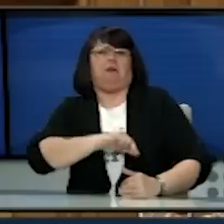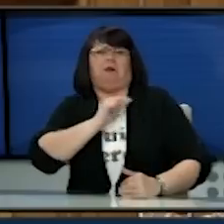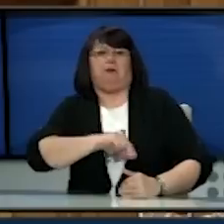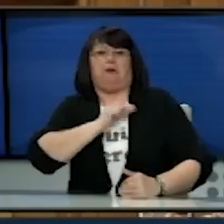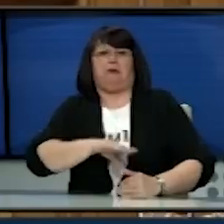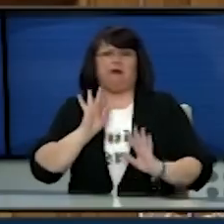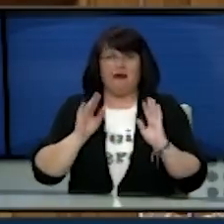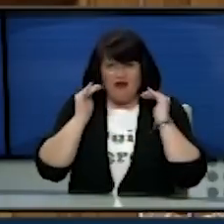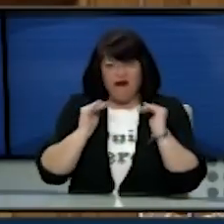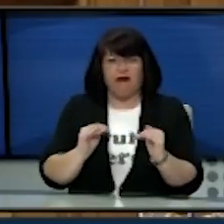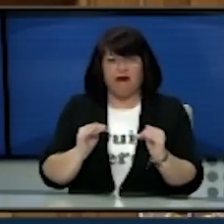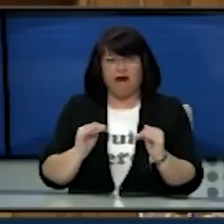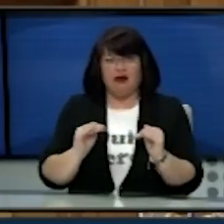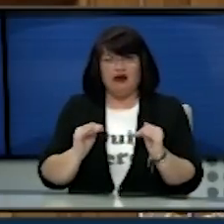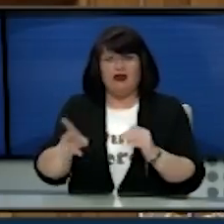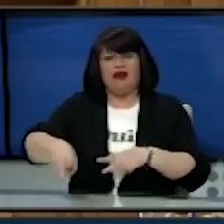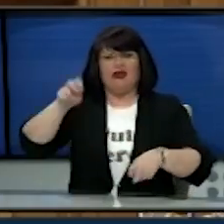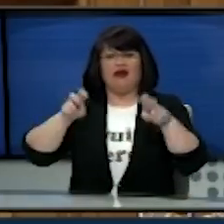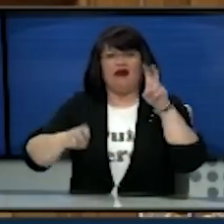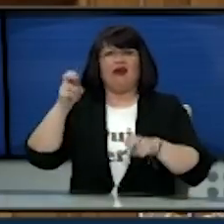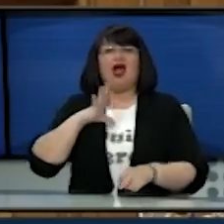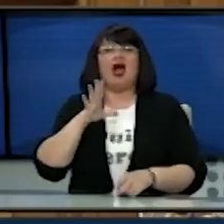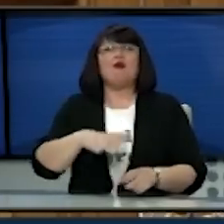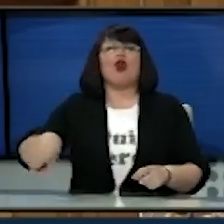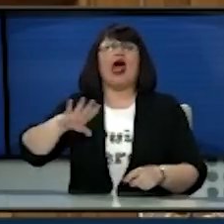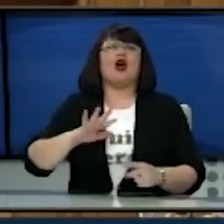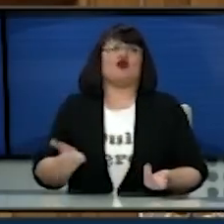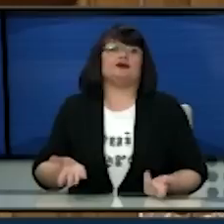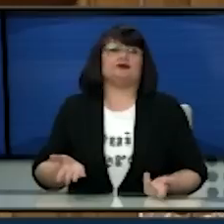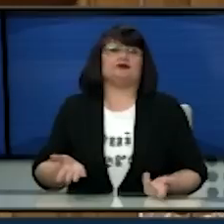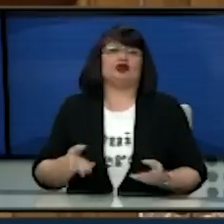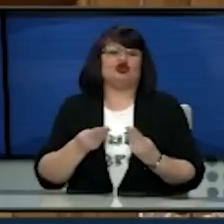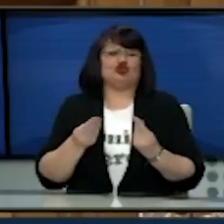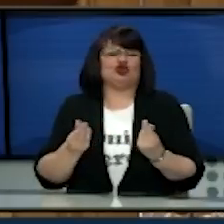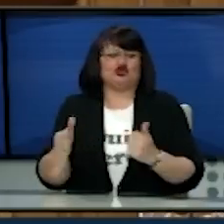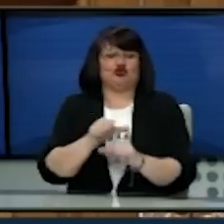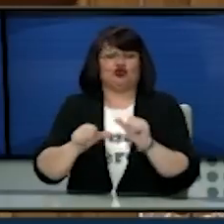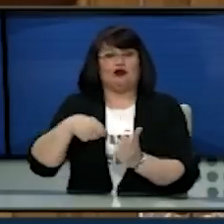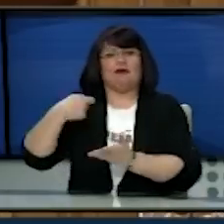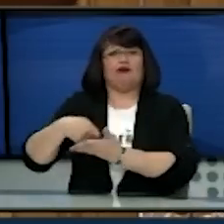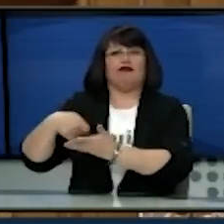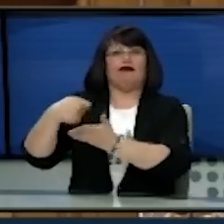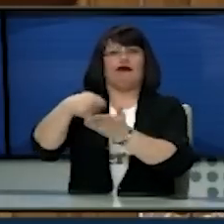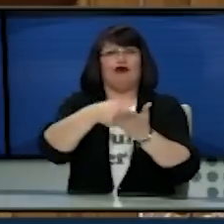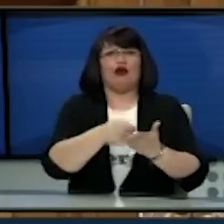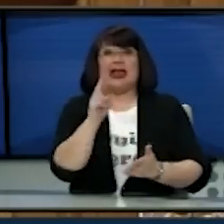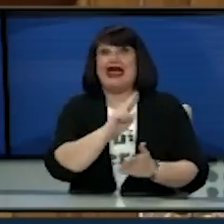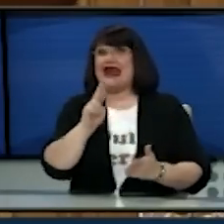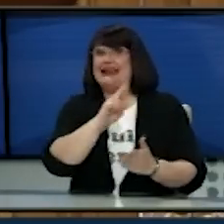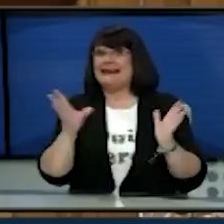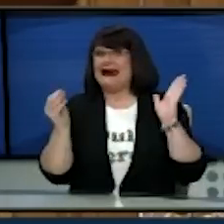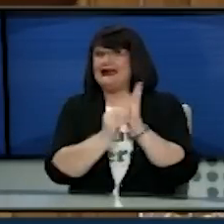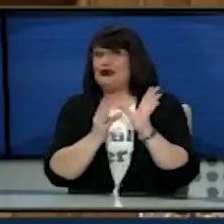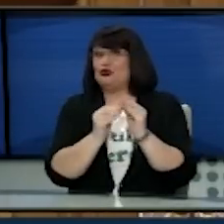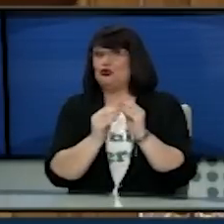μόνο από τις τσέπες του ελληνικού λαού. Θα αλλάξει μόνο ο τρόπος, φόροι και όχι ρήτρα